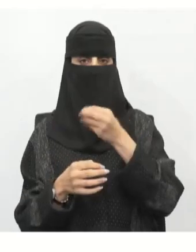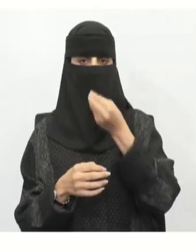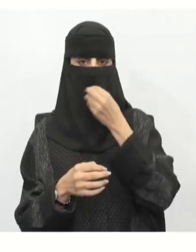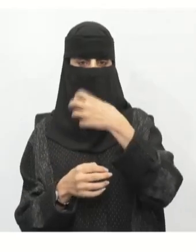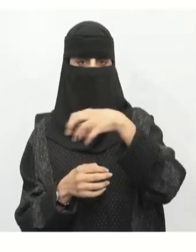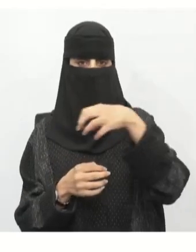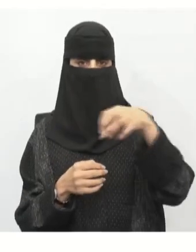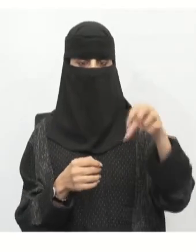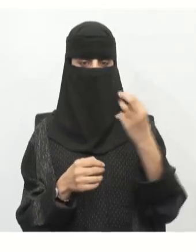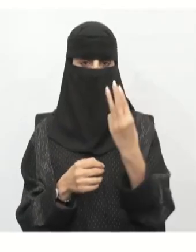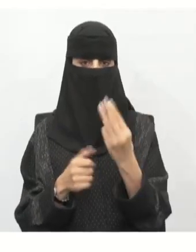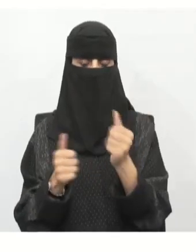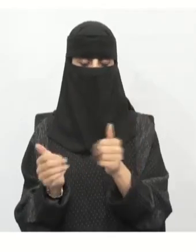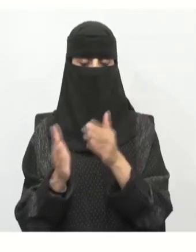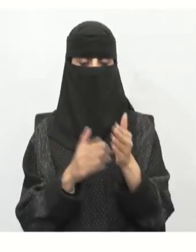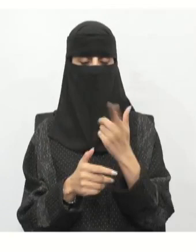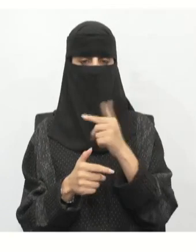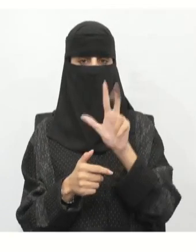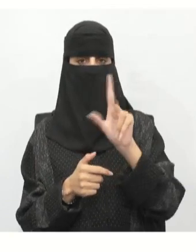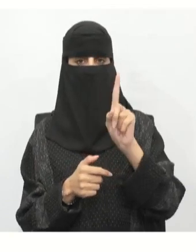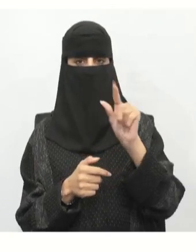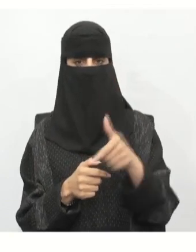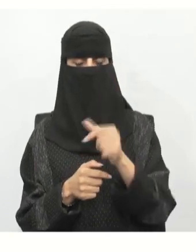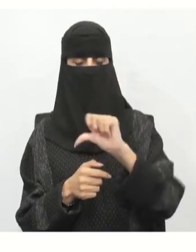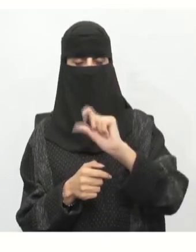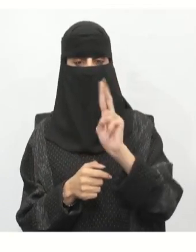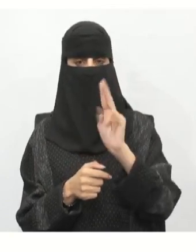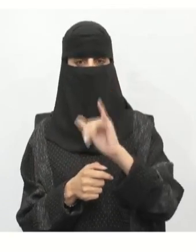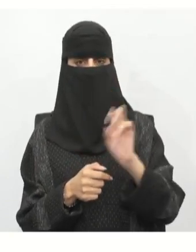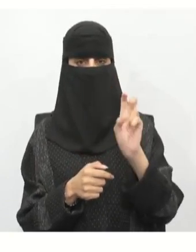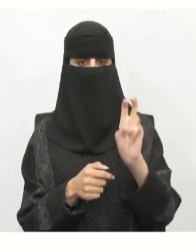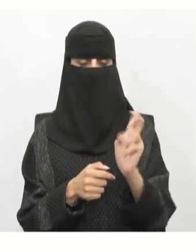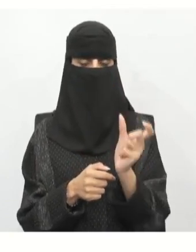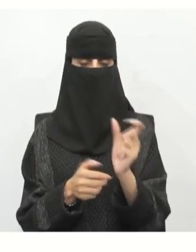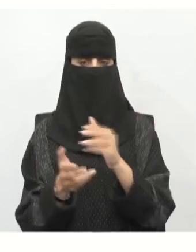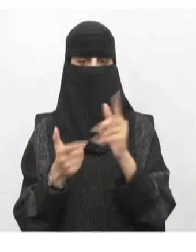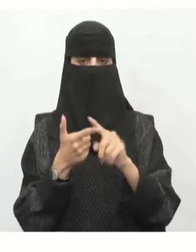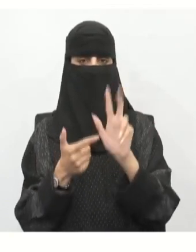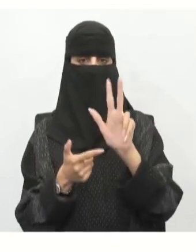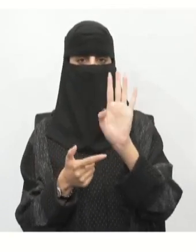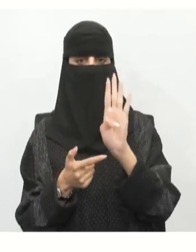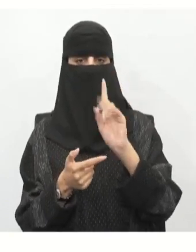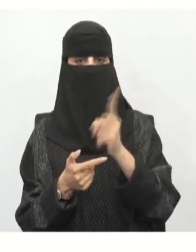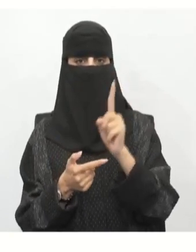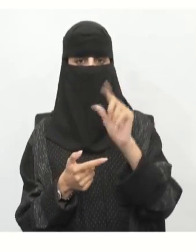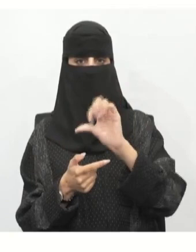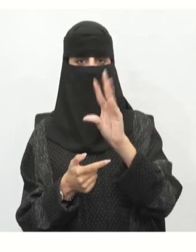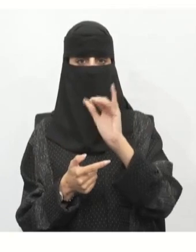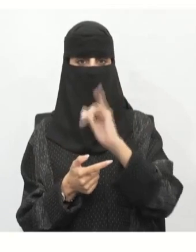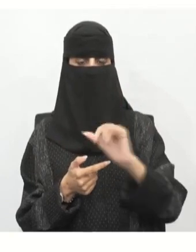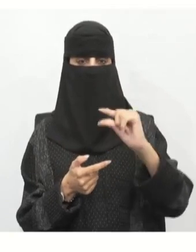العناصر الغذائيه من البروتين والكربوهيدرات ايضا الفواكه والخضروات